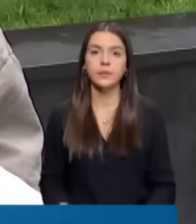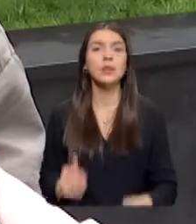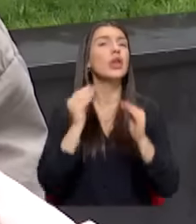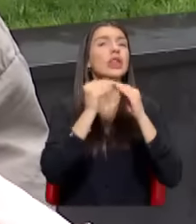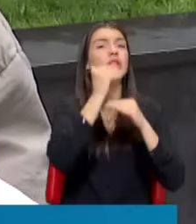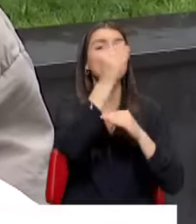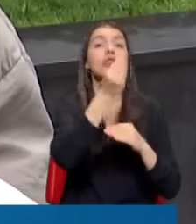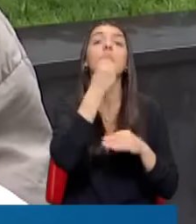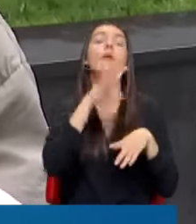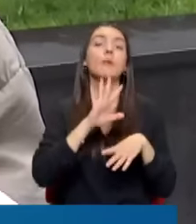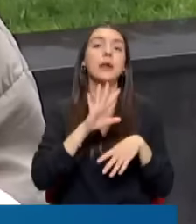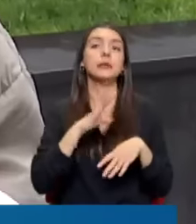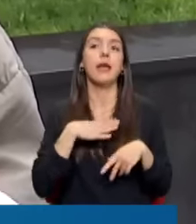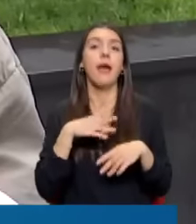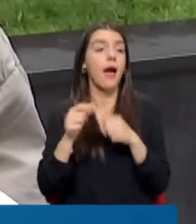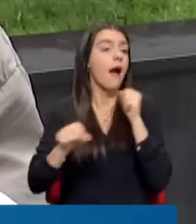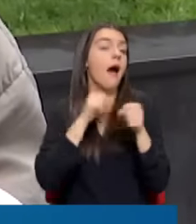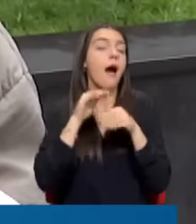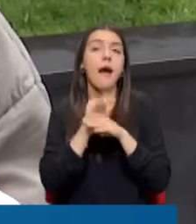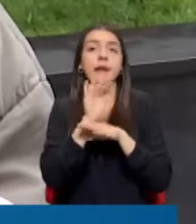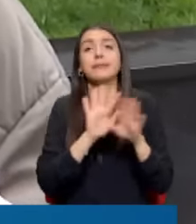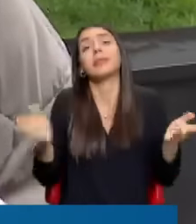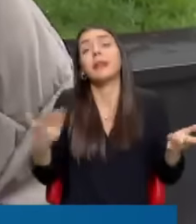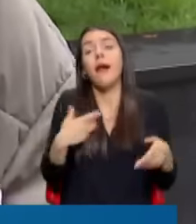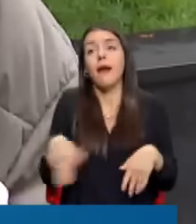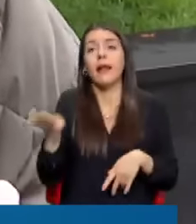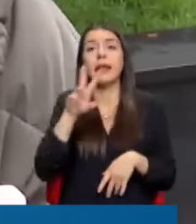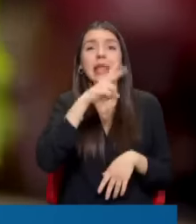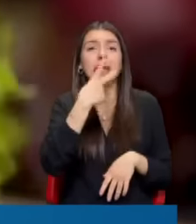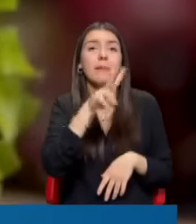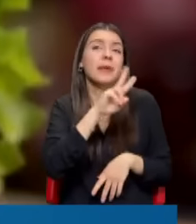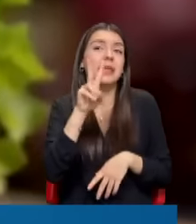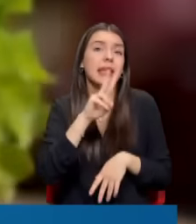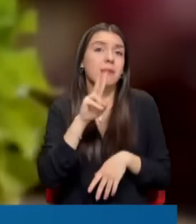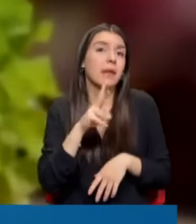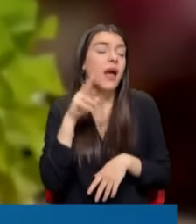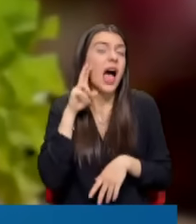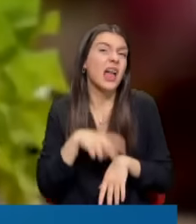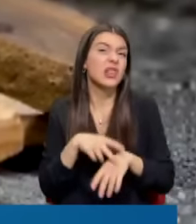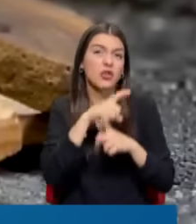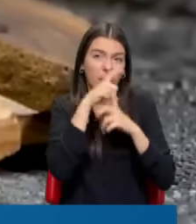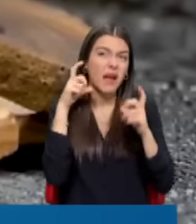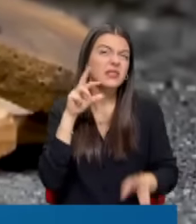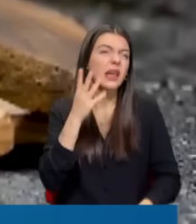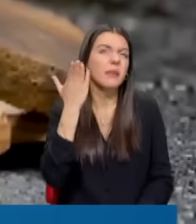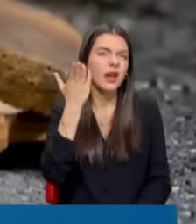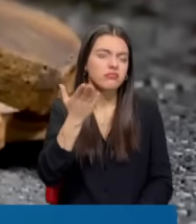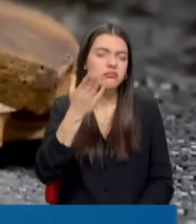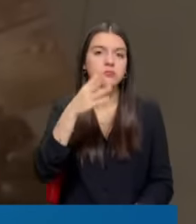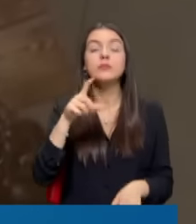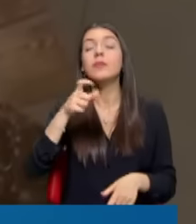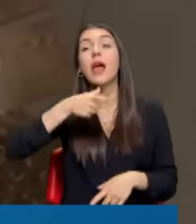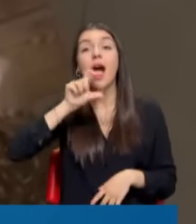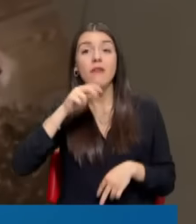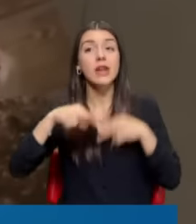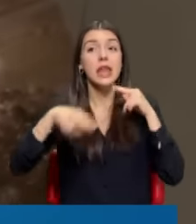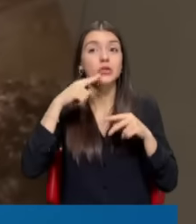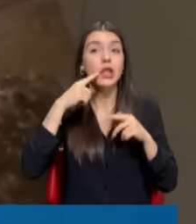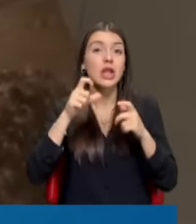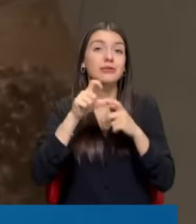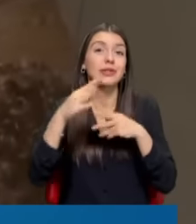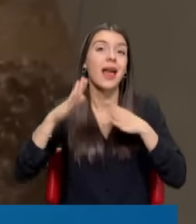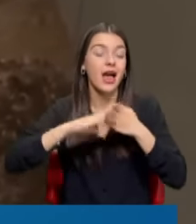bir şey oluyor. Eve tıkılıyoruz. Hani 2020'yi hatırlatıyor bu bize. Kafe restoranlar sadece yemek yemek için değil, sosyalleşmek için de